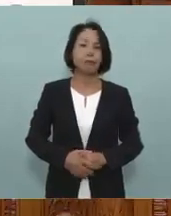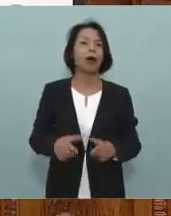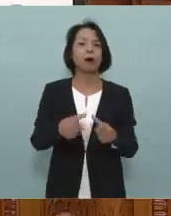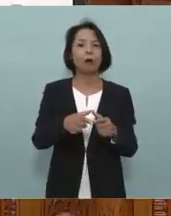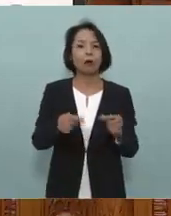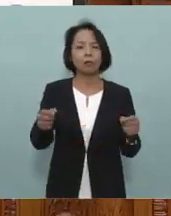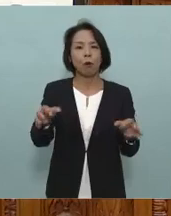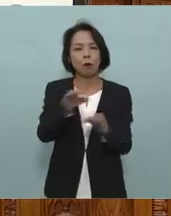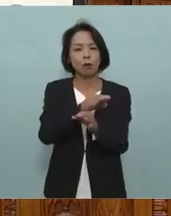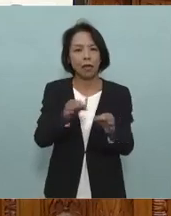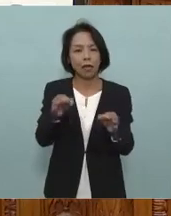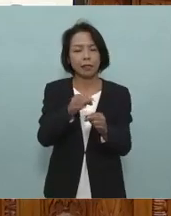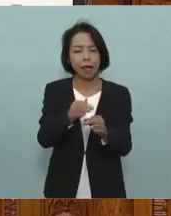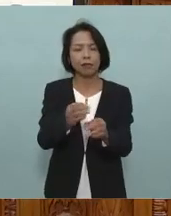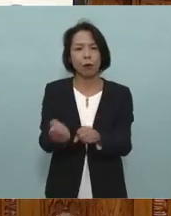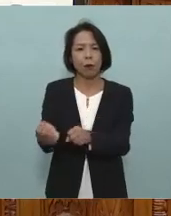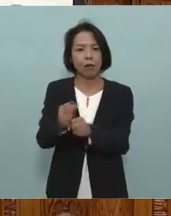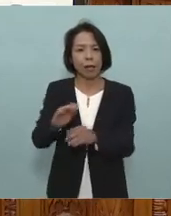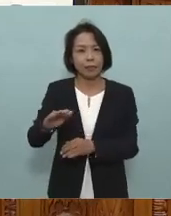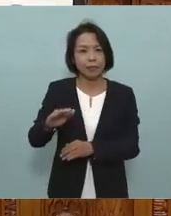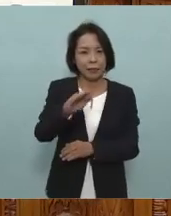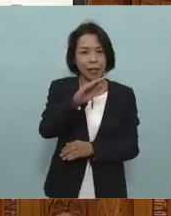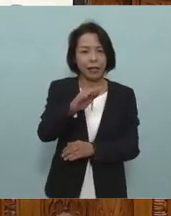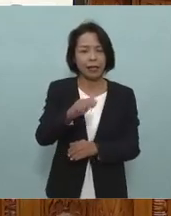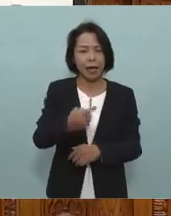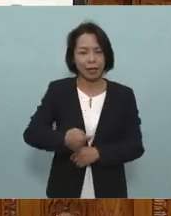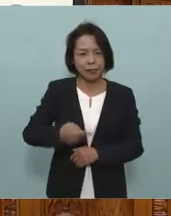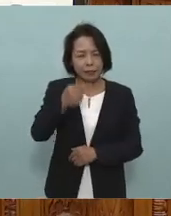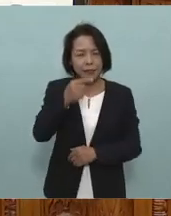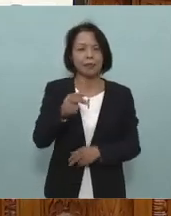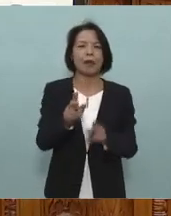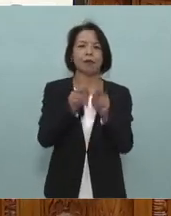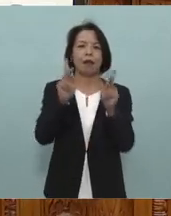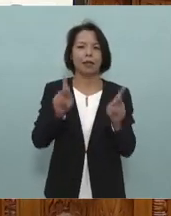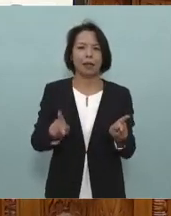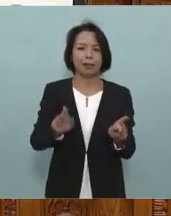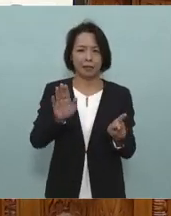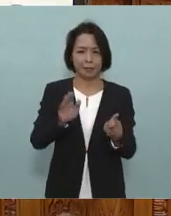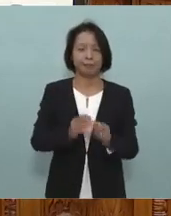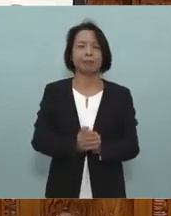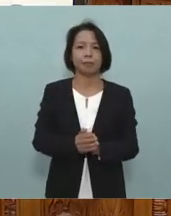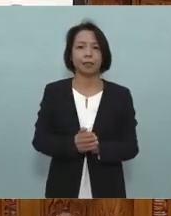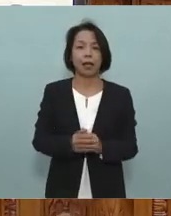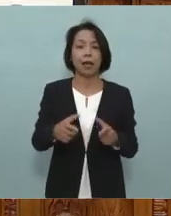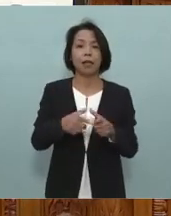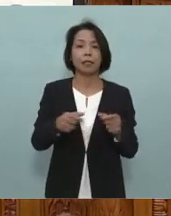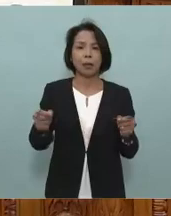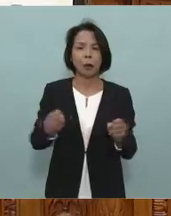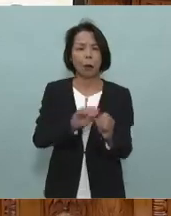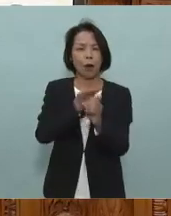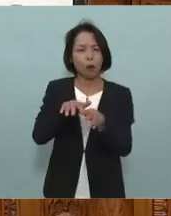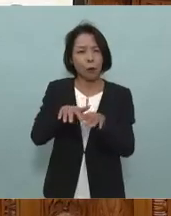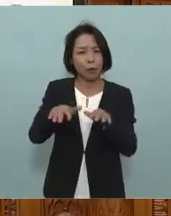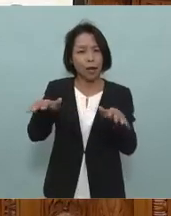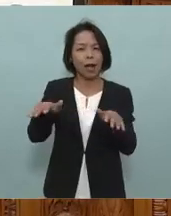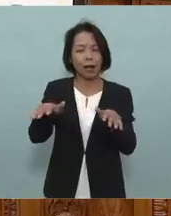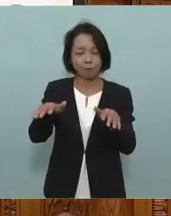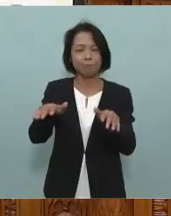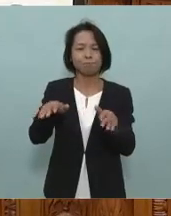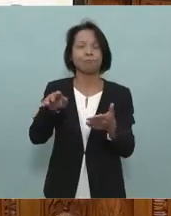日本経済の再生が最優先の課題です我が国はコロナかを